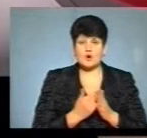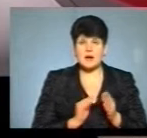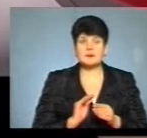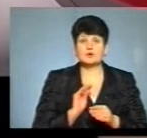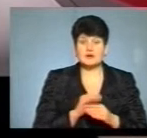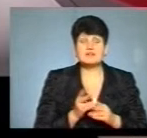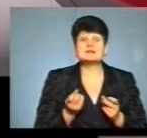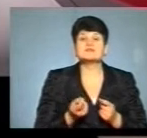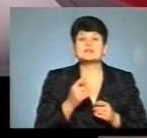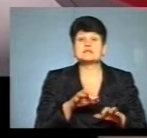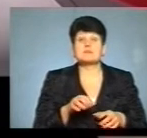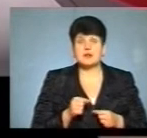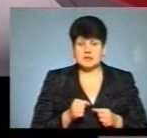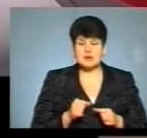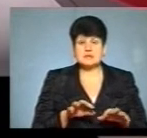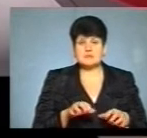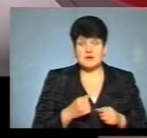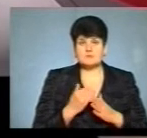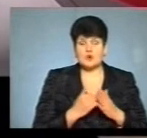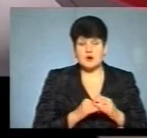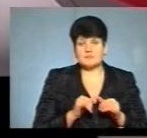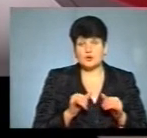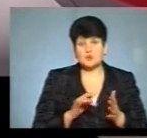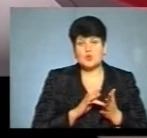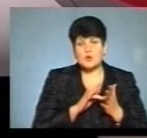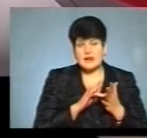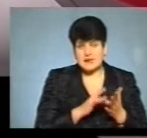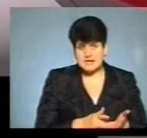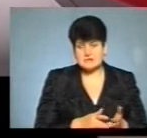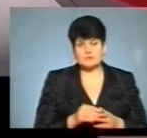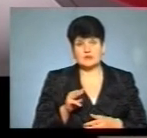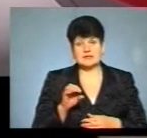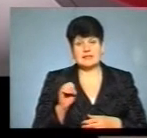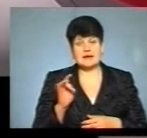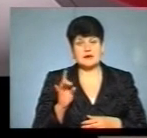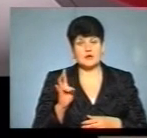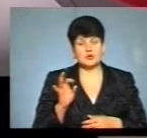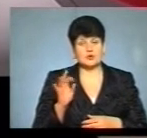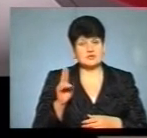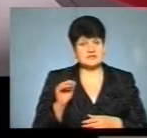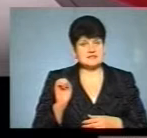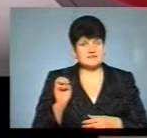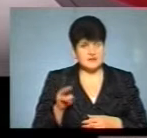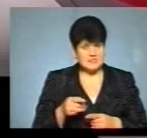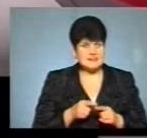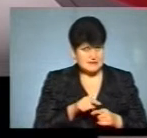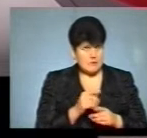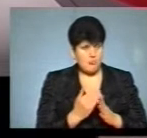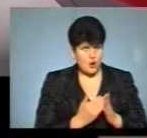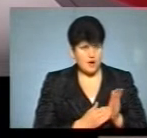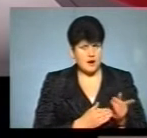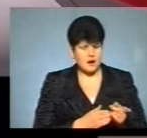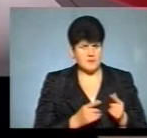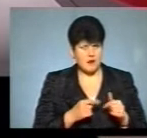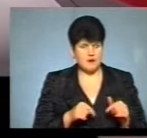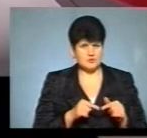було забрати? Забрали з програм на розвиток туризму, Терноцвіт. Так, скажіть, чи ці програми, чи ці